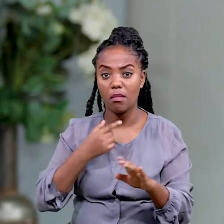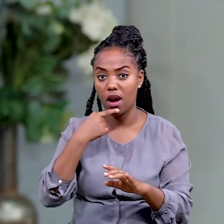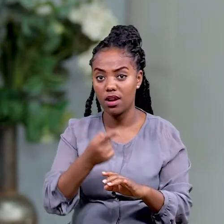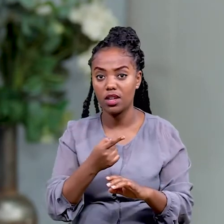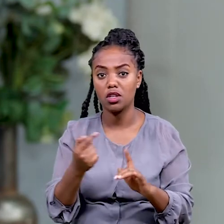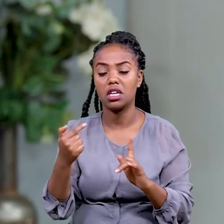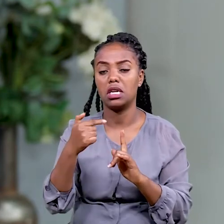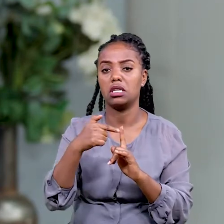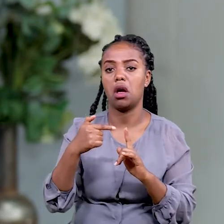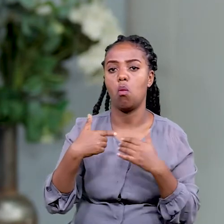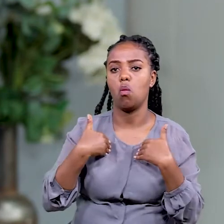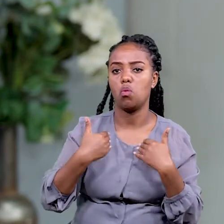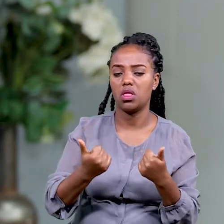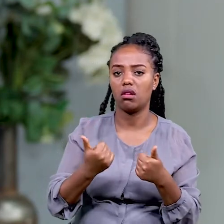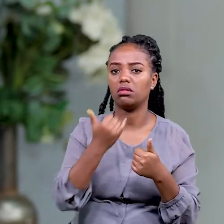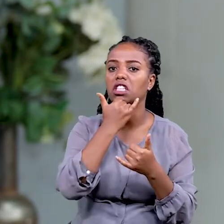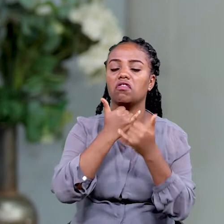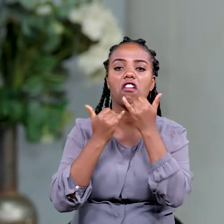ነው እንደ ወጣት ጥፋተኞቹ